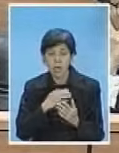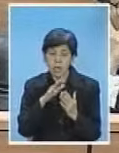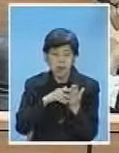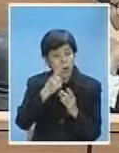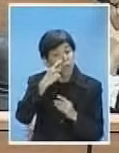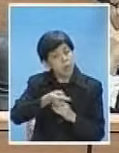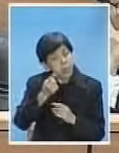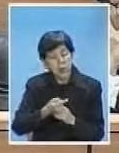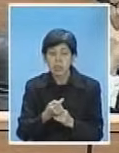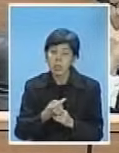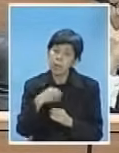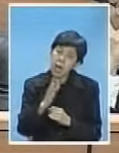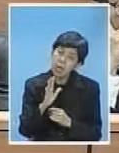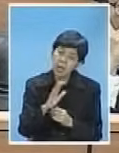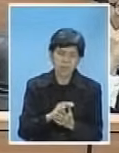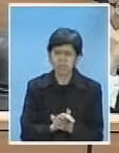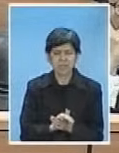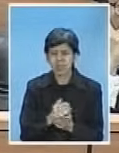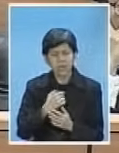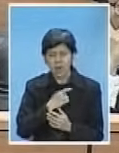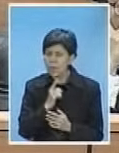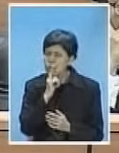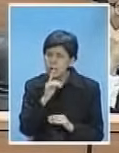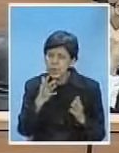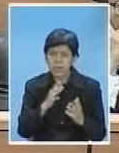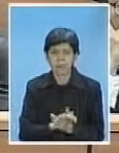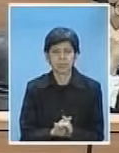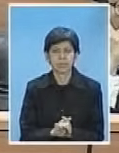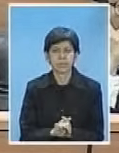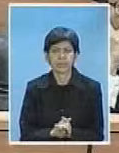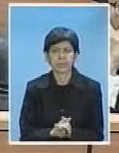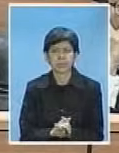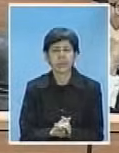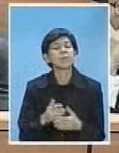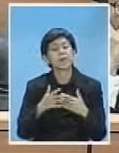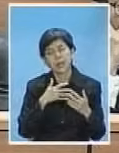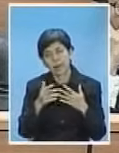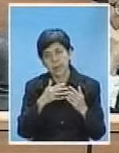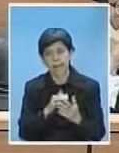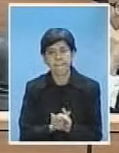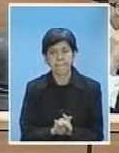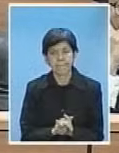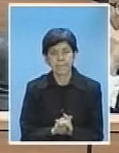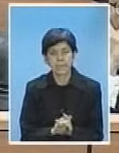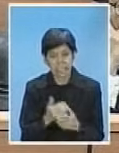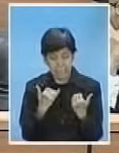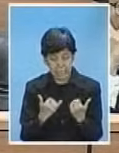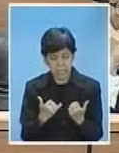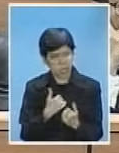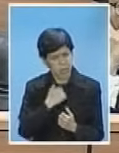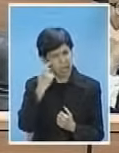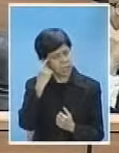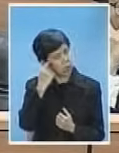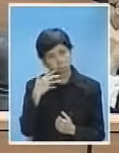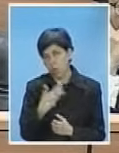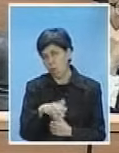บายเหมือนเดิมนะไม่เลือกเลยไม่ให้ไม่มีใครเคยพูดเช่นนั้นแต่เอาเถอะครับไม่เป็นไรครับมาถึงตอนหลังนี่ผมคิดว่